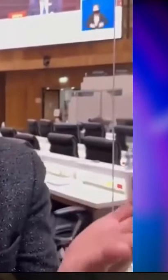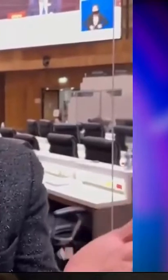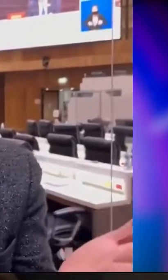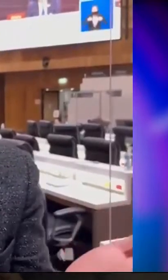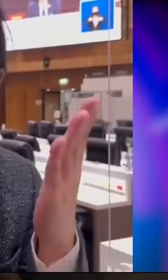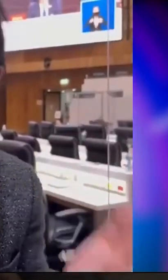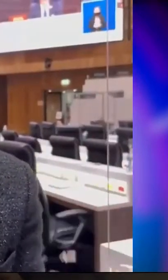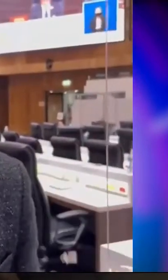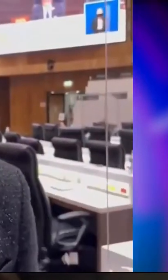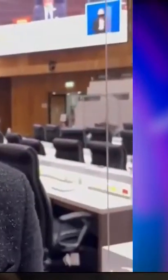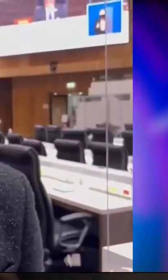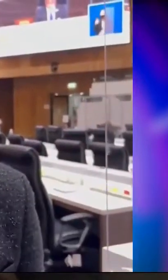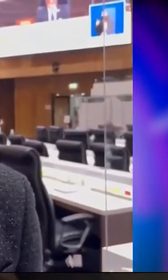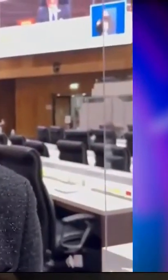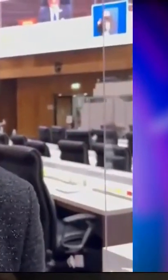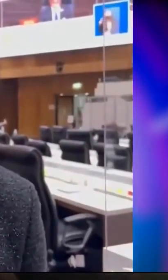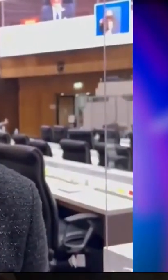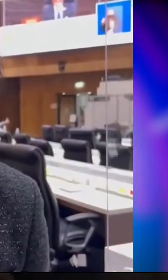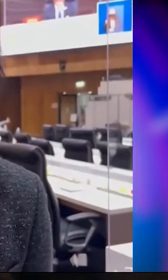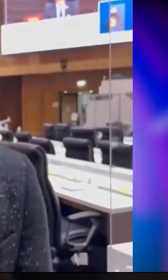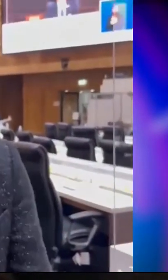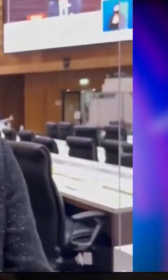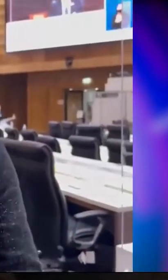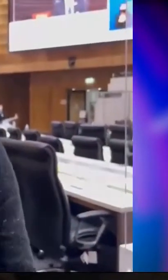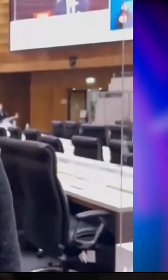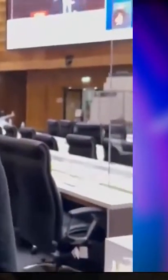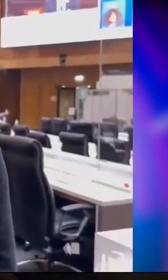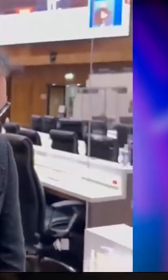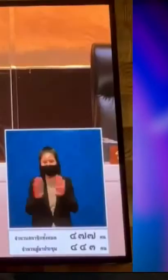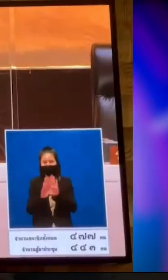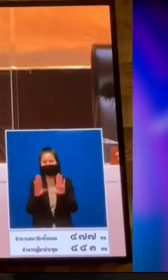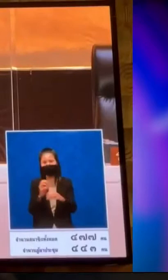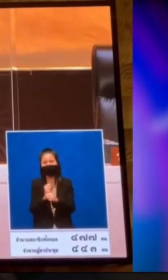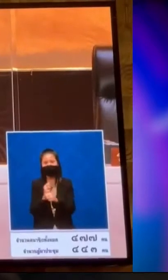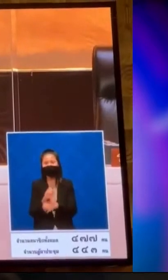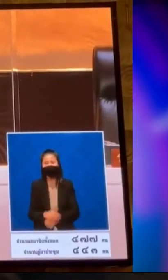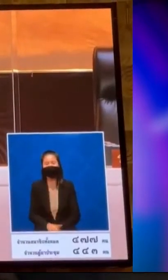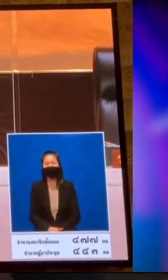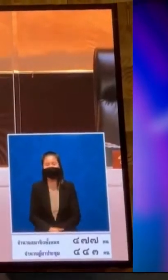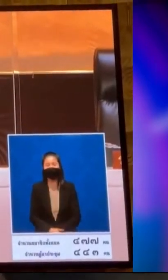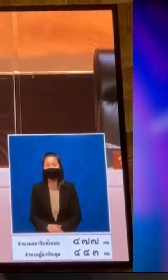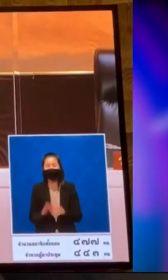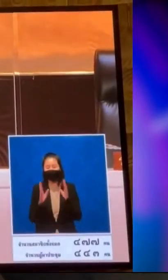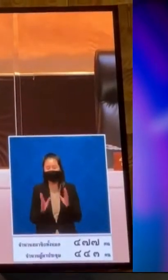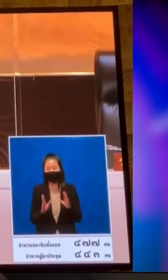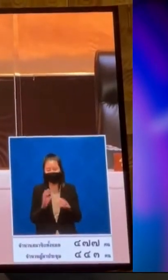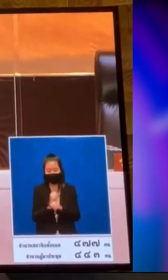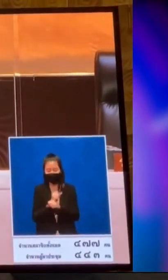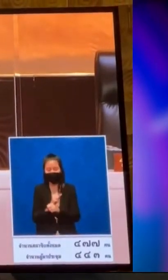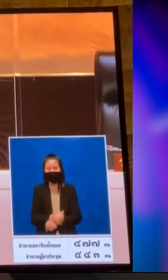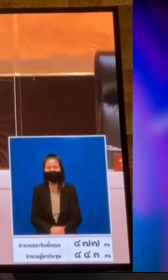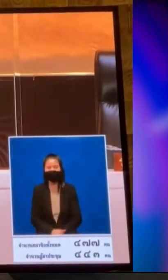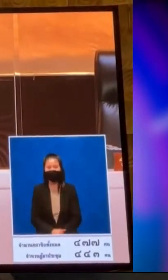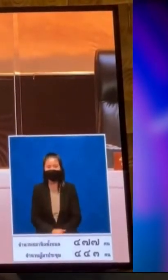ากให้เข้าไปอยู่ด้วยแน่ๆก็คือมีเรื่องอะไรบ้างคะ แน่นอนค่ะคือจริงๆหลักการ